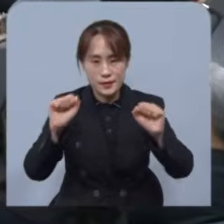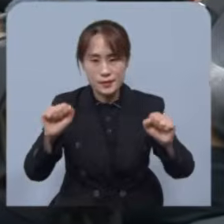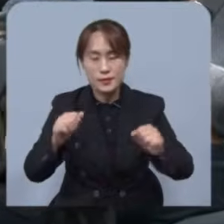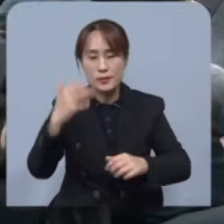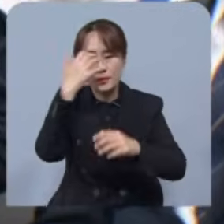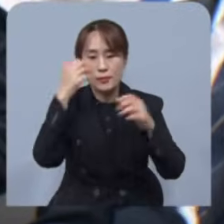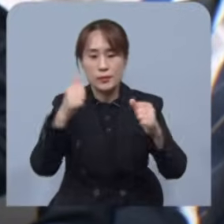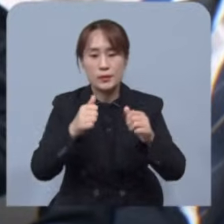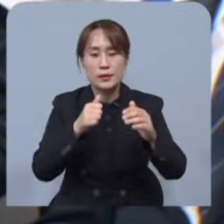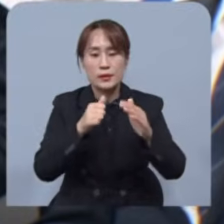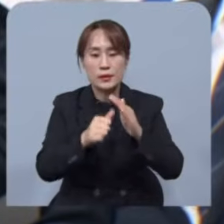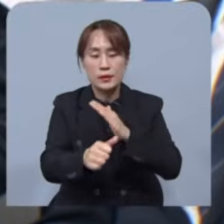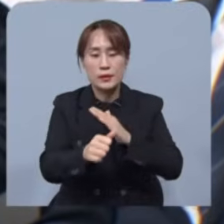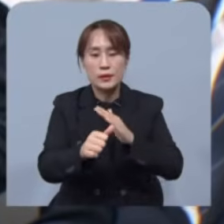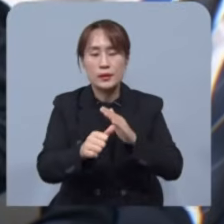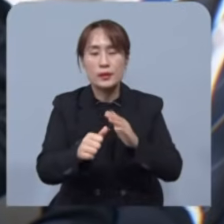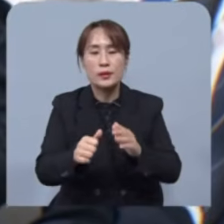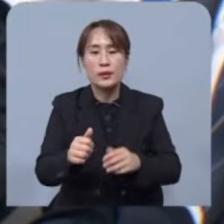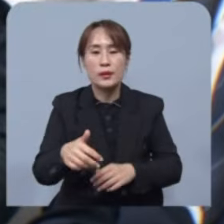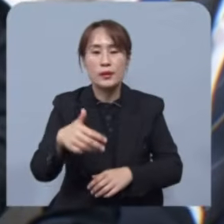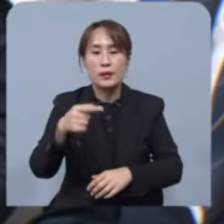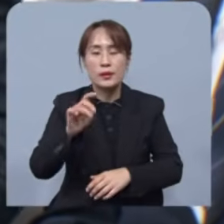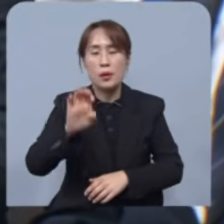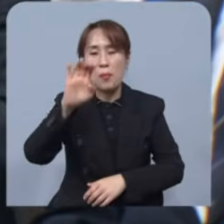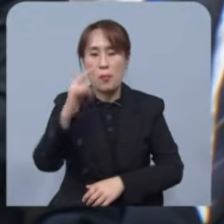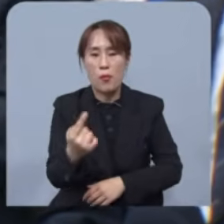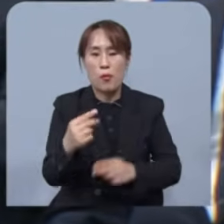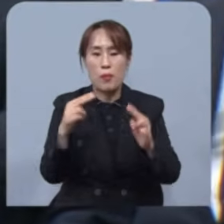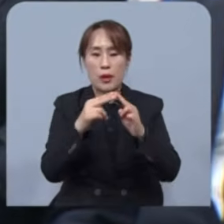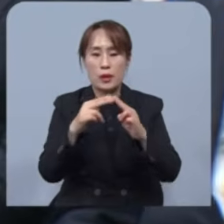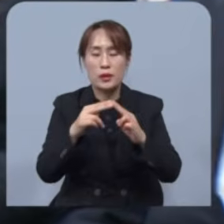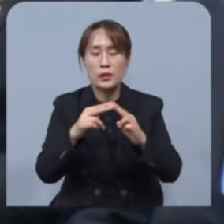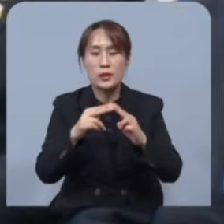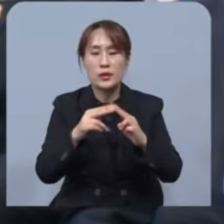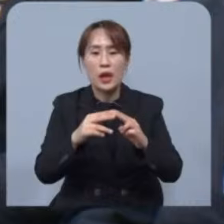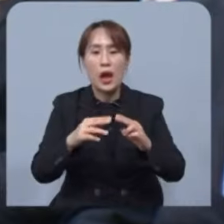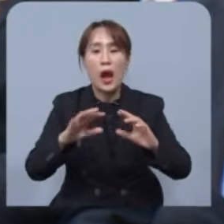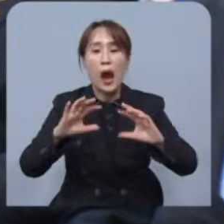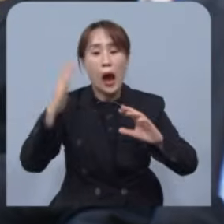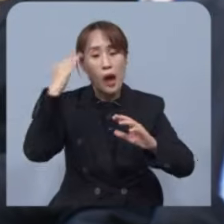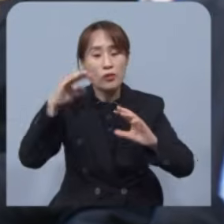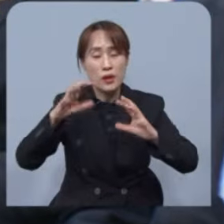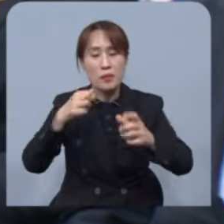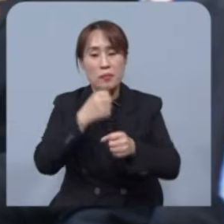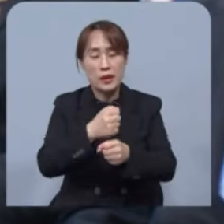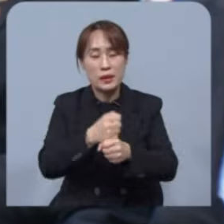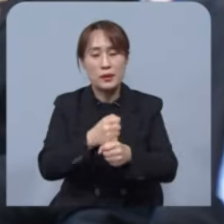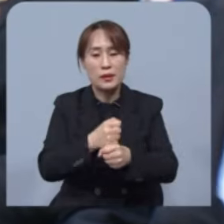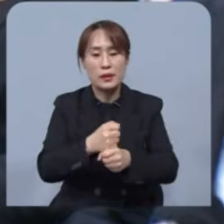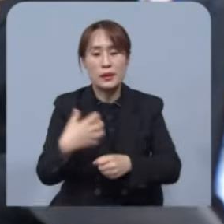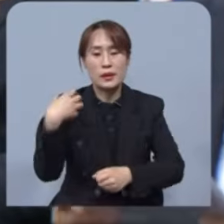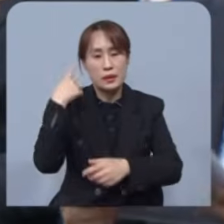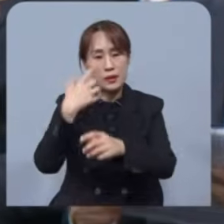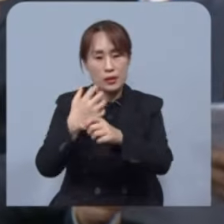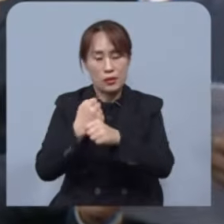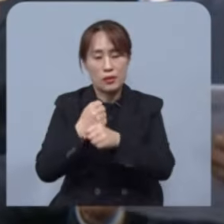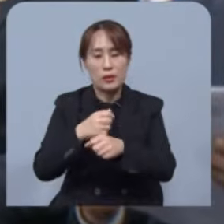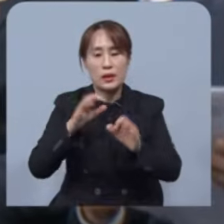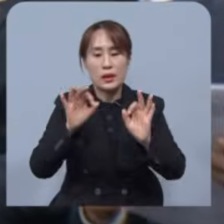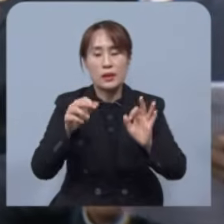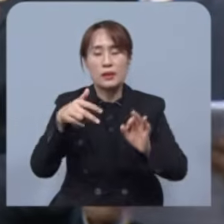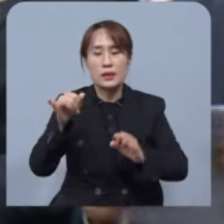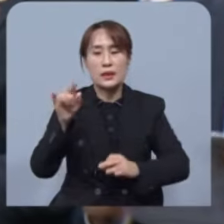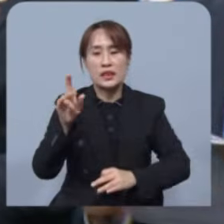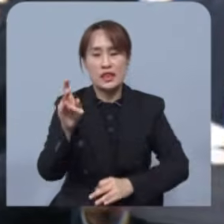안녕하십니까. 충북 대표 첨단 소재 기업인 첨보에서 반도체 국산화를 이끌고 있는 반도체 팀 책임연구원 김지영이라고